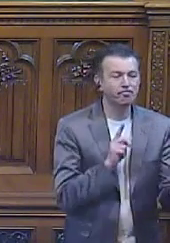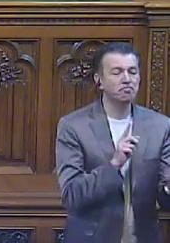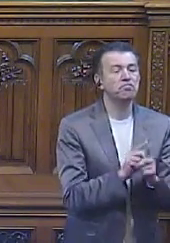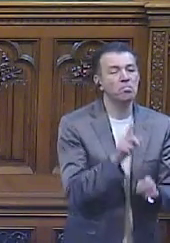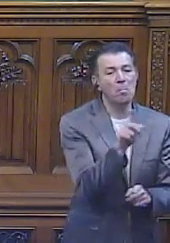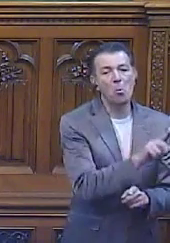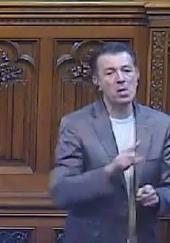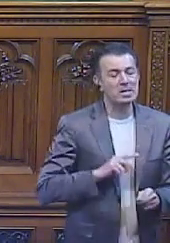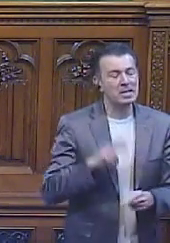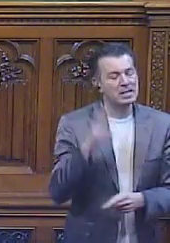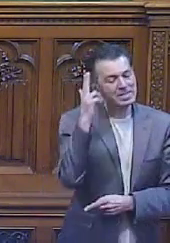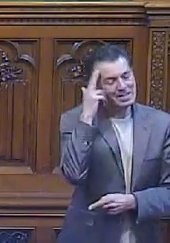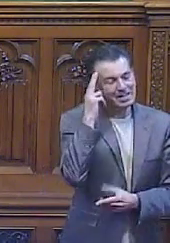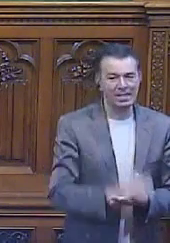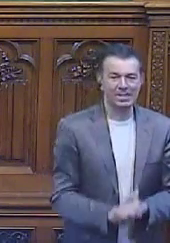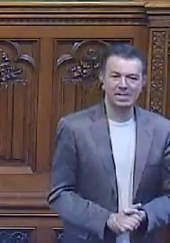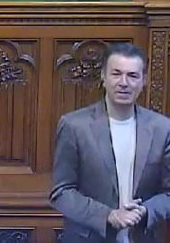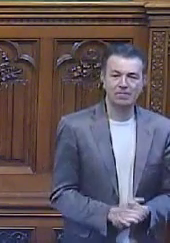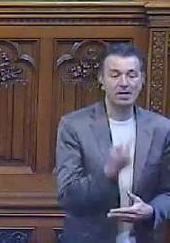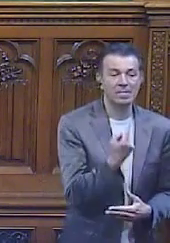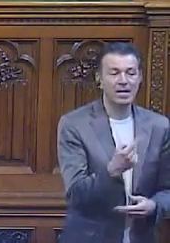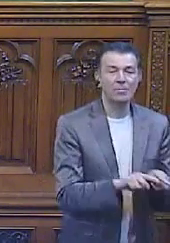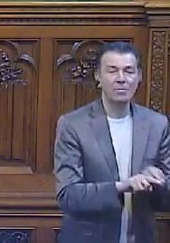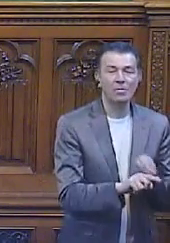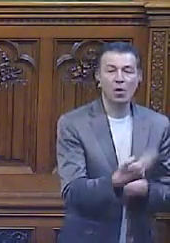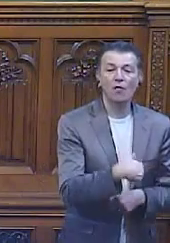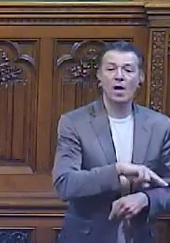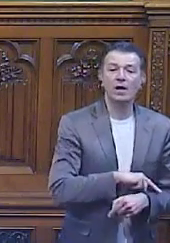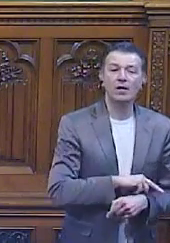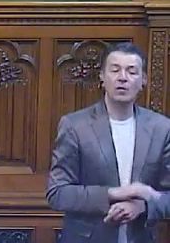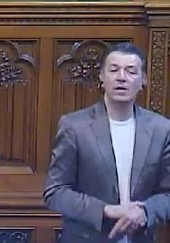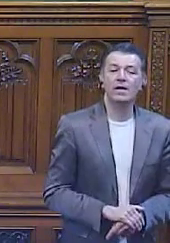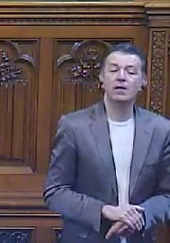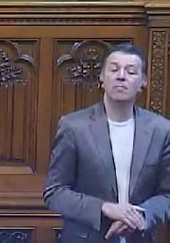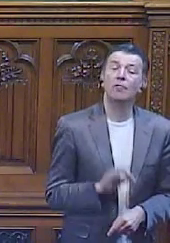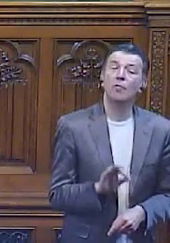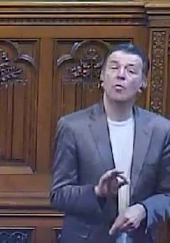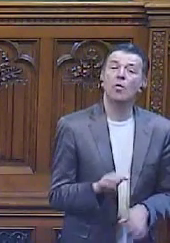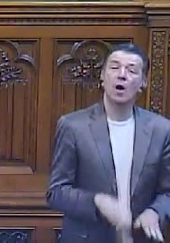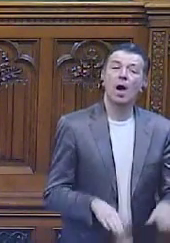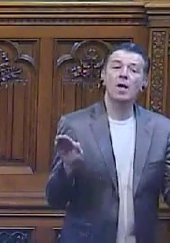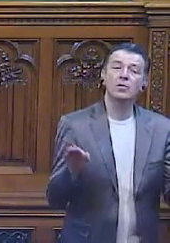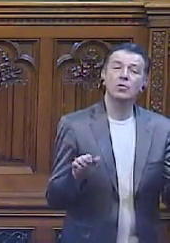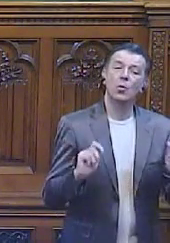gesprochen, die unter anderem auch dafür zuständig sind, um Asylanträge